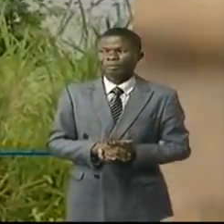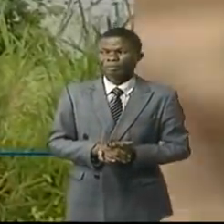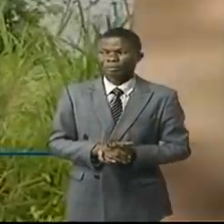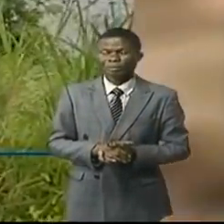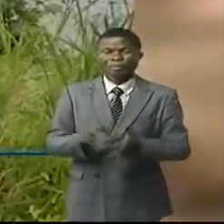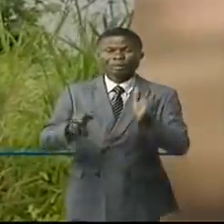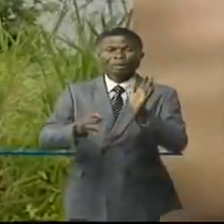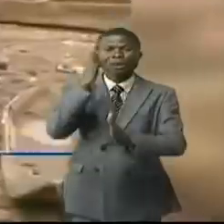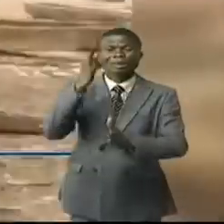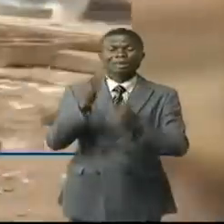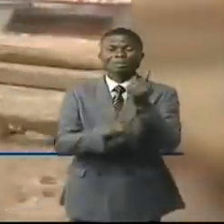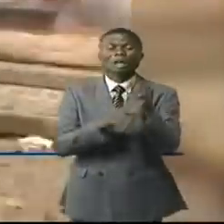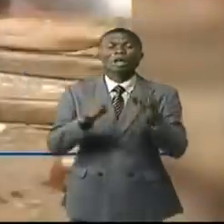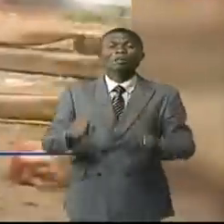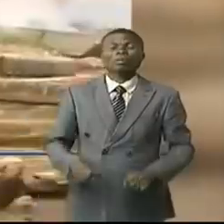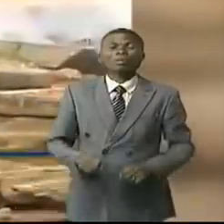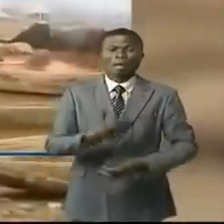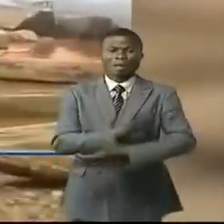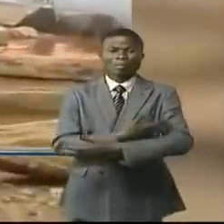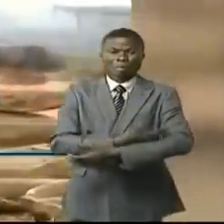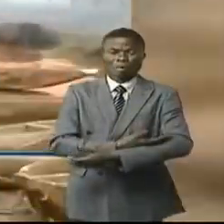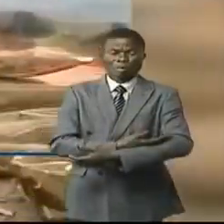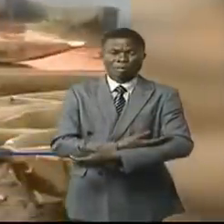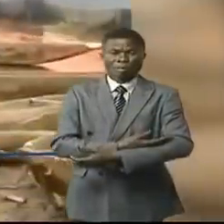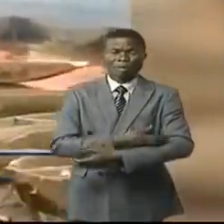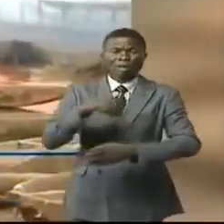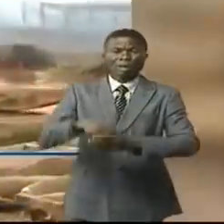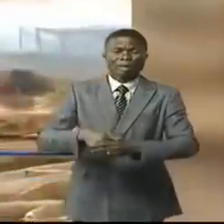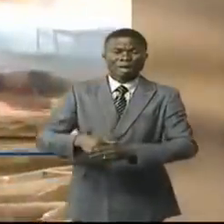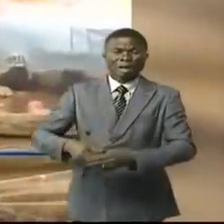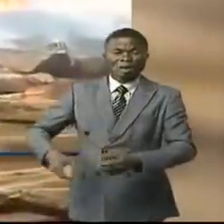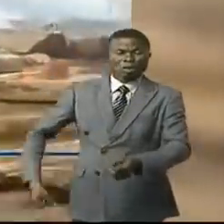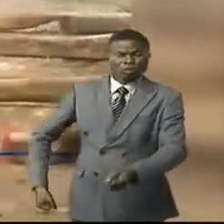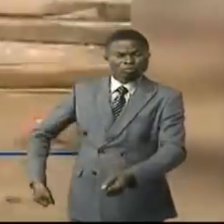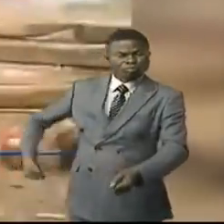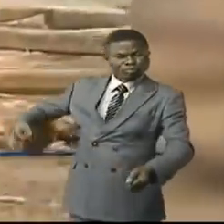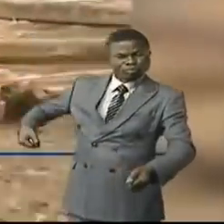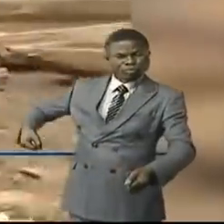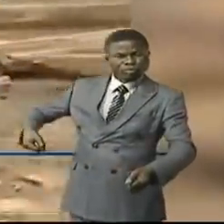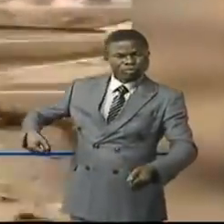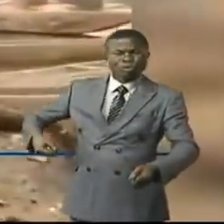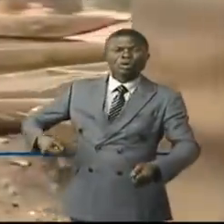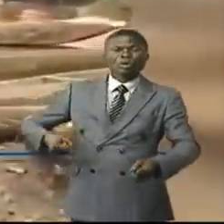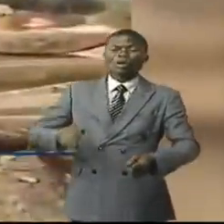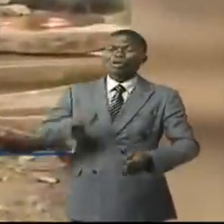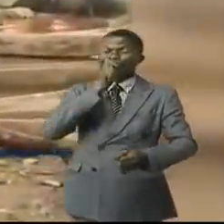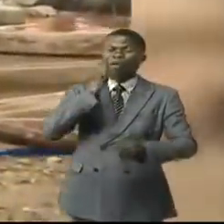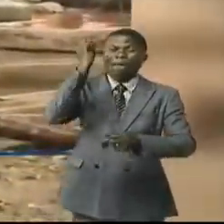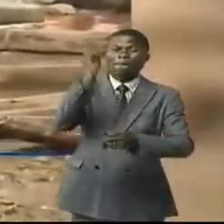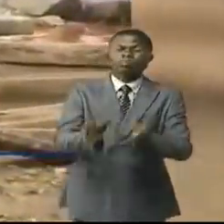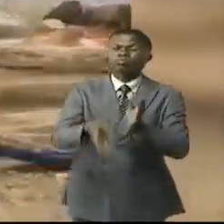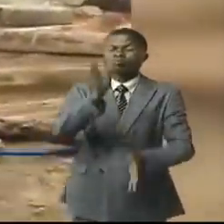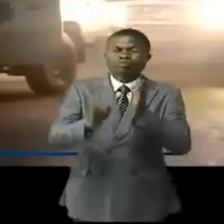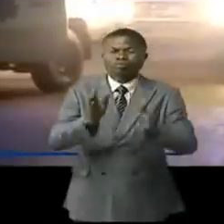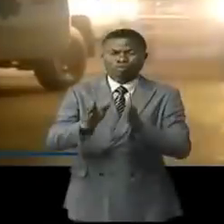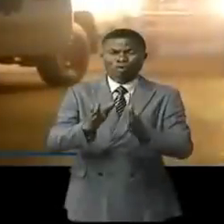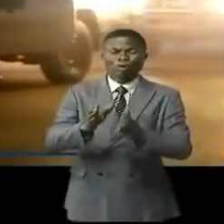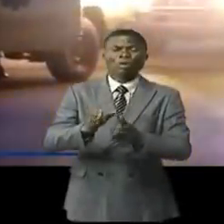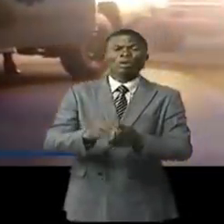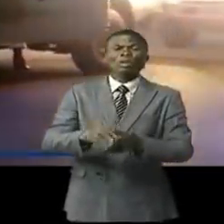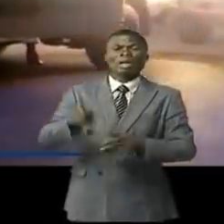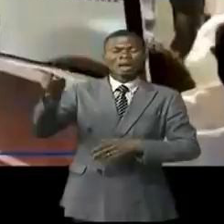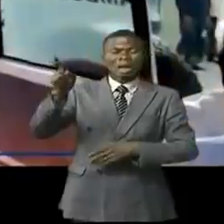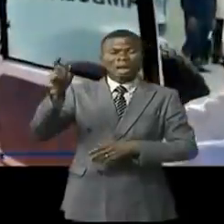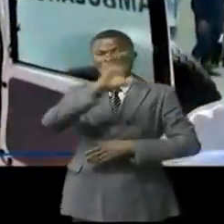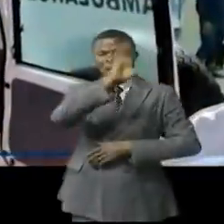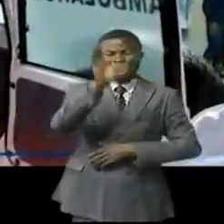13 victimes, dont deux bébés, de l'incendie de la baleinière HB Bourra, dimanche 27 février 2022 à Maluku, ont été